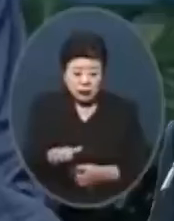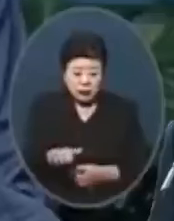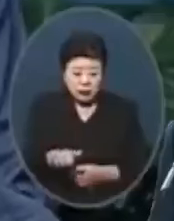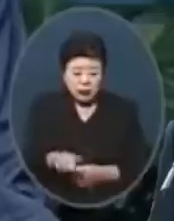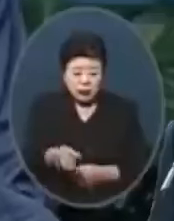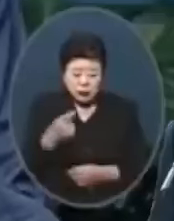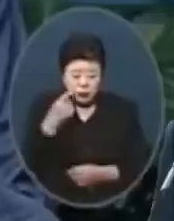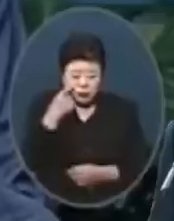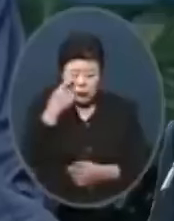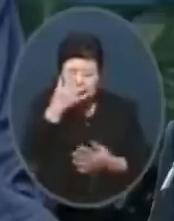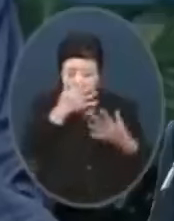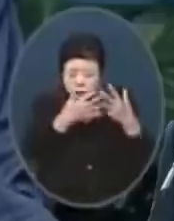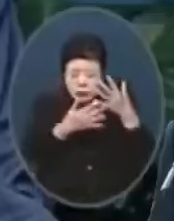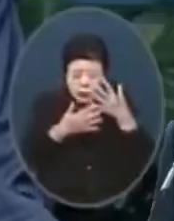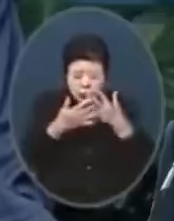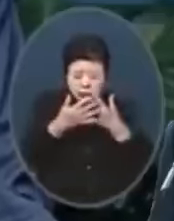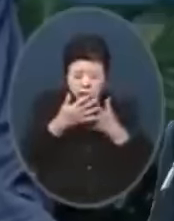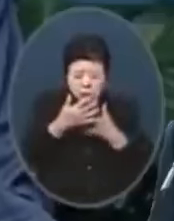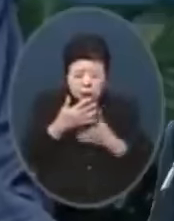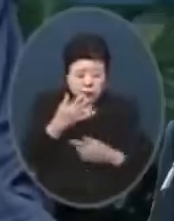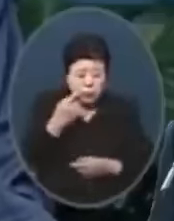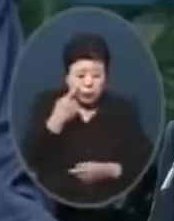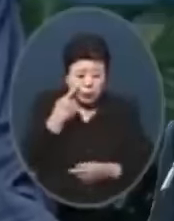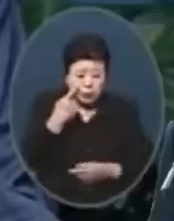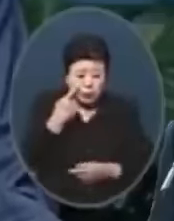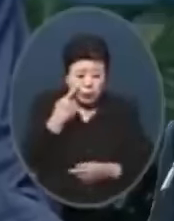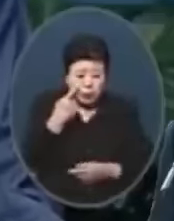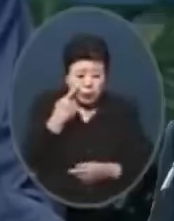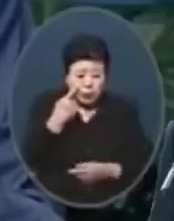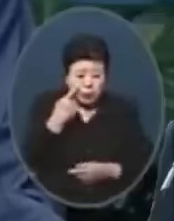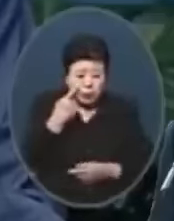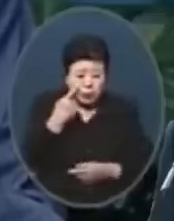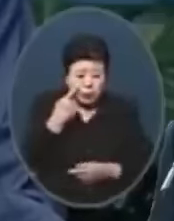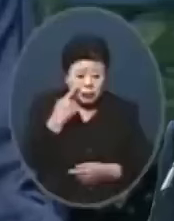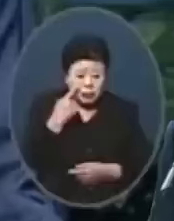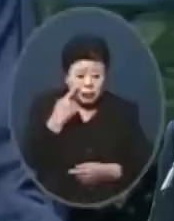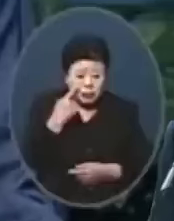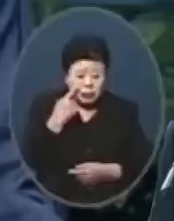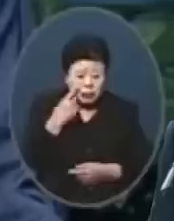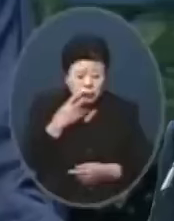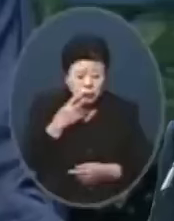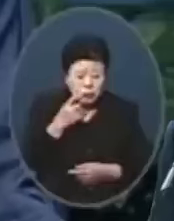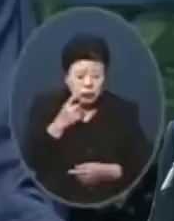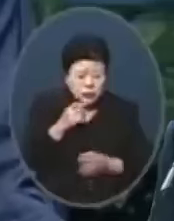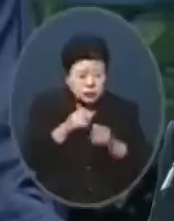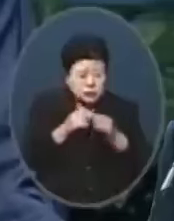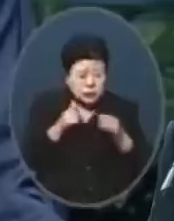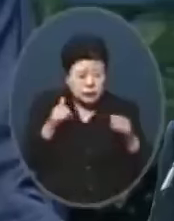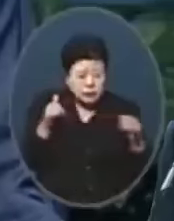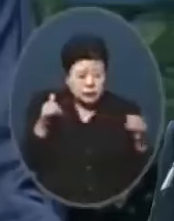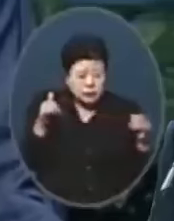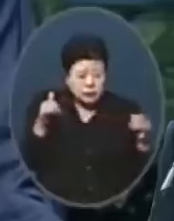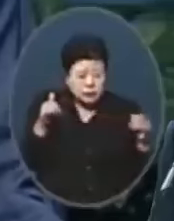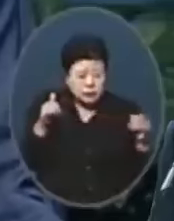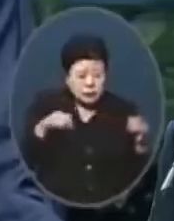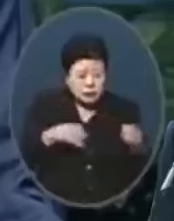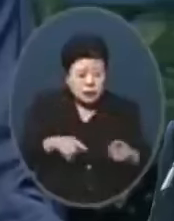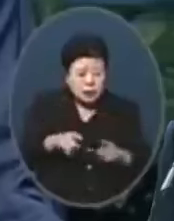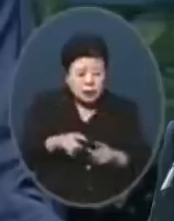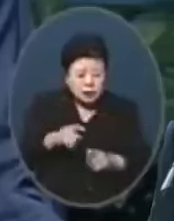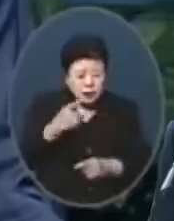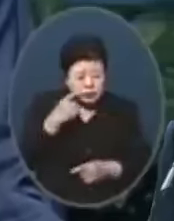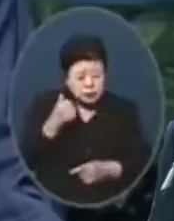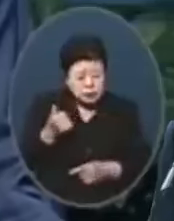눈앞이 흐릿해지면 환상이 보입니다. 또 한 사람의 자기와 같은